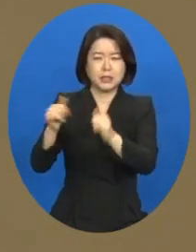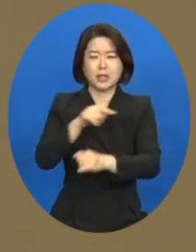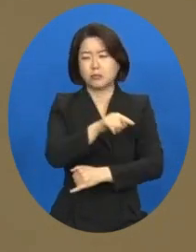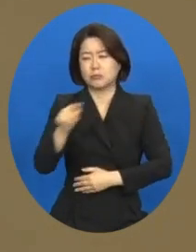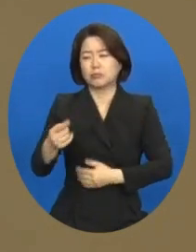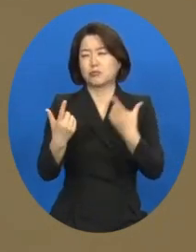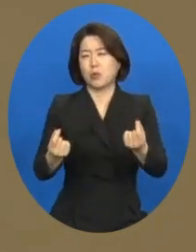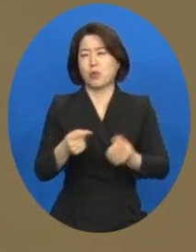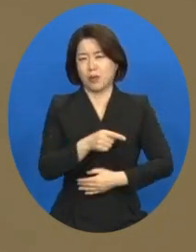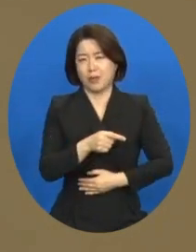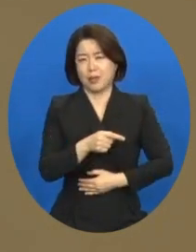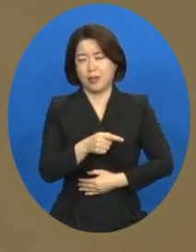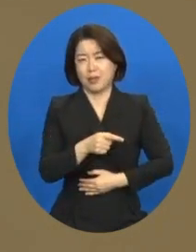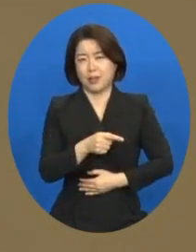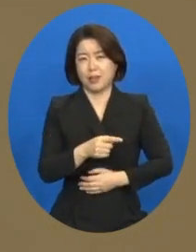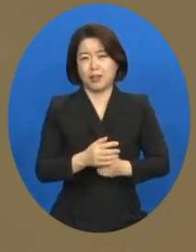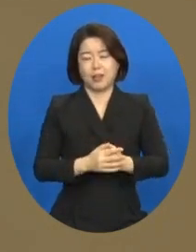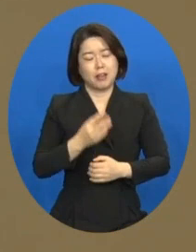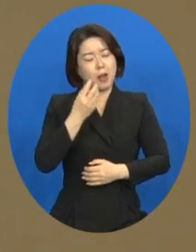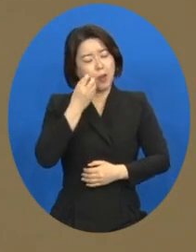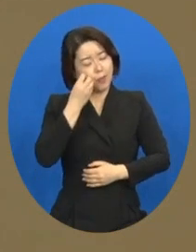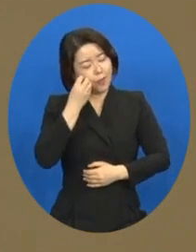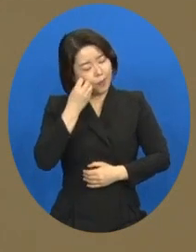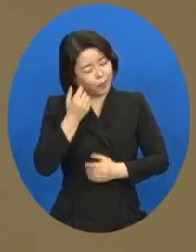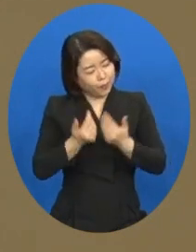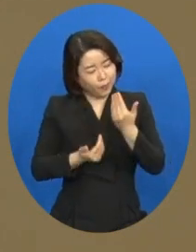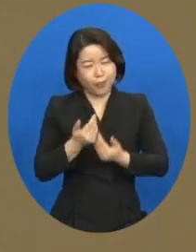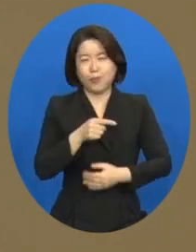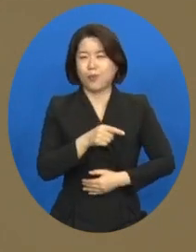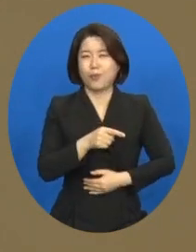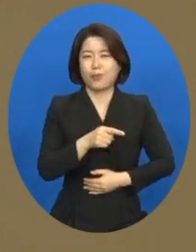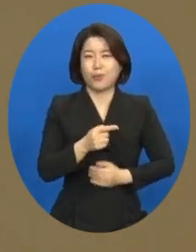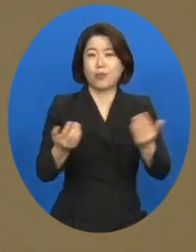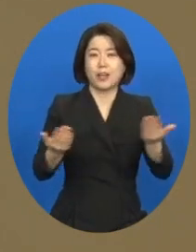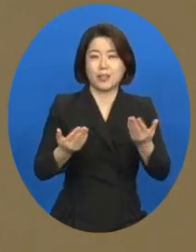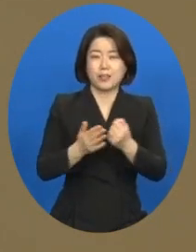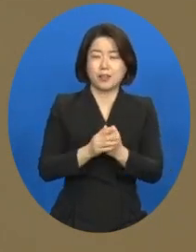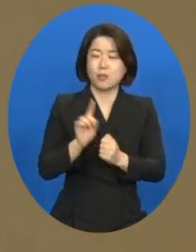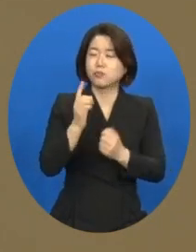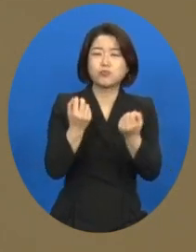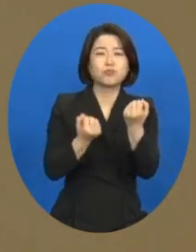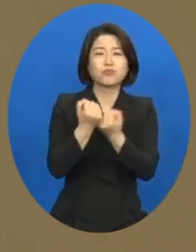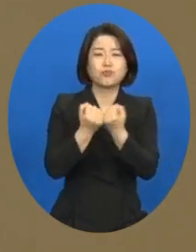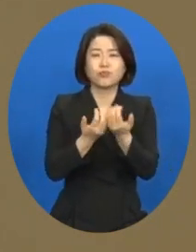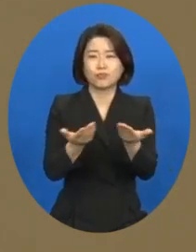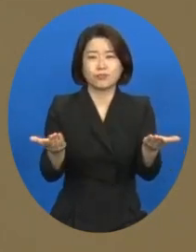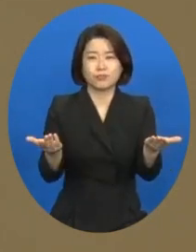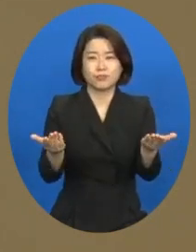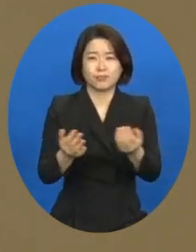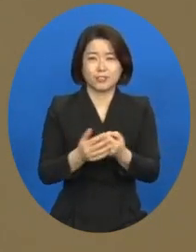일으켜요. 자, 이 기가 막힌 모순된 일을 뭐라고 설명해야 되죠?